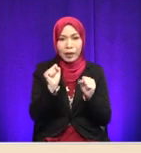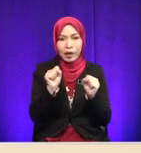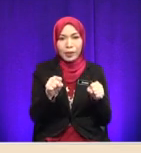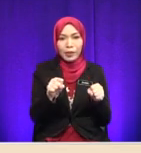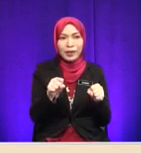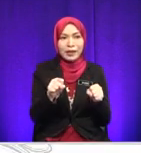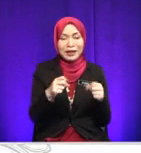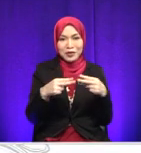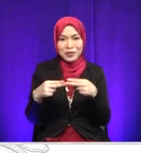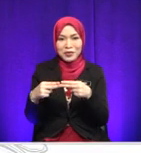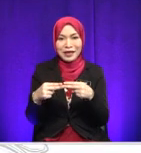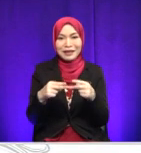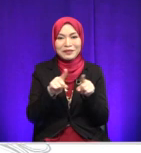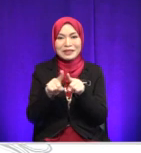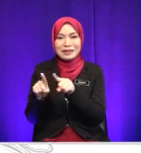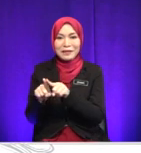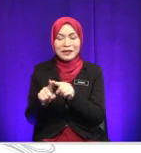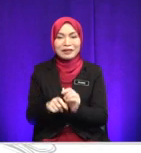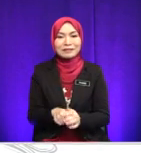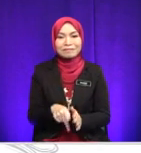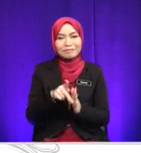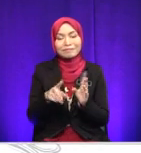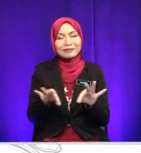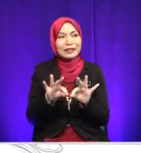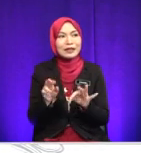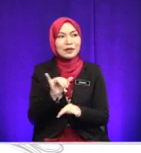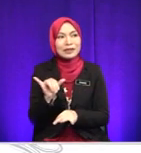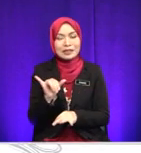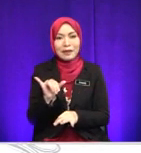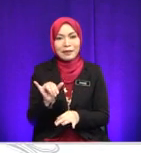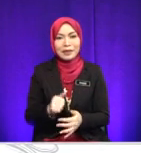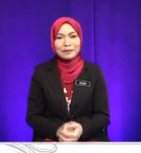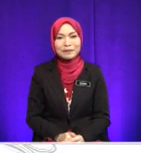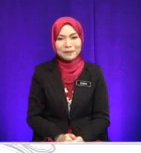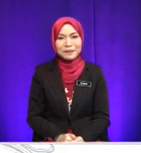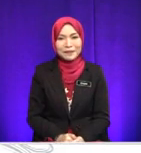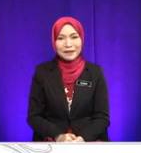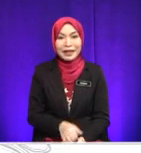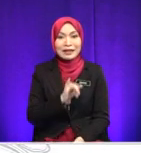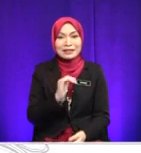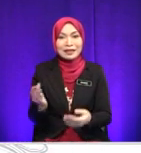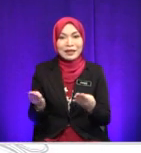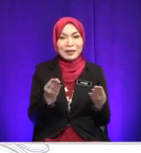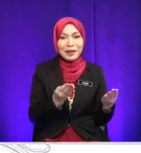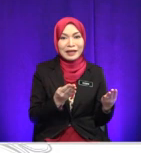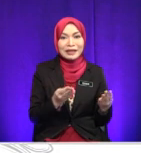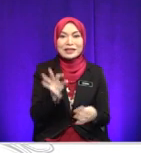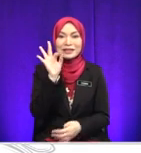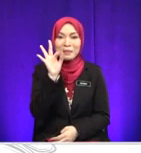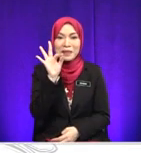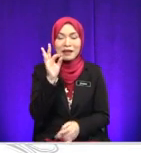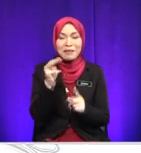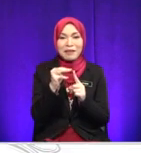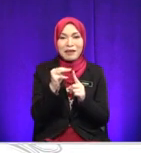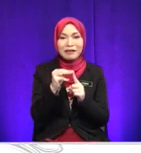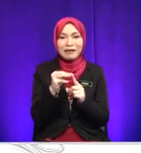saja. Baiklah, lancar. Jadi saya bagi 9 bintang. Tahniah